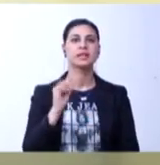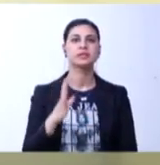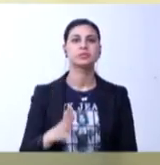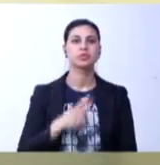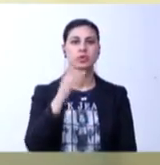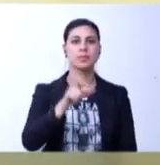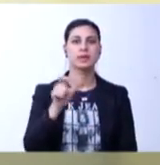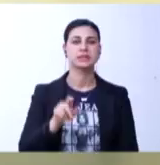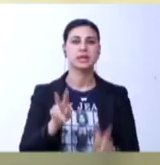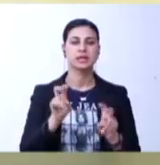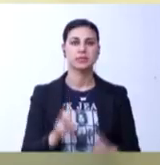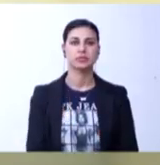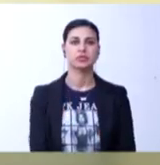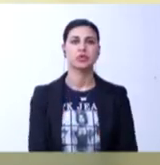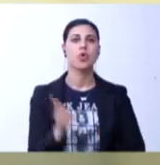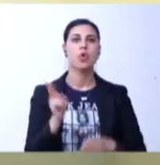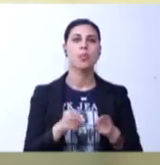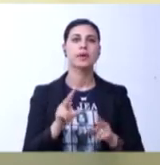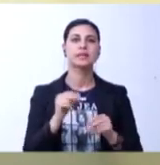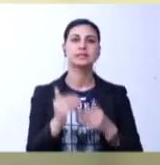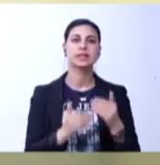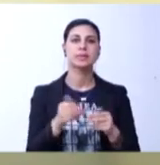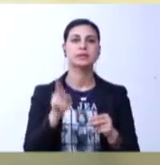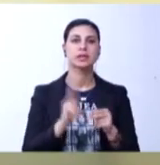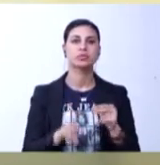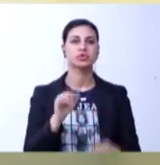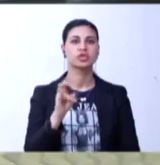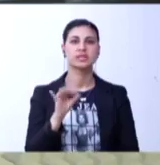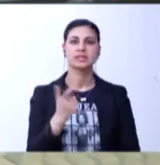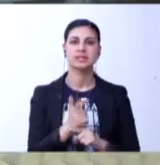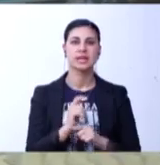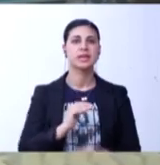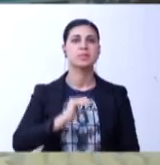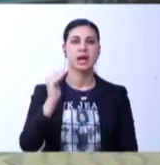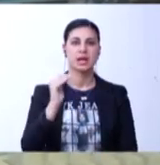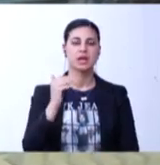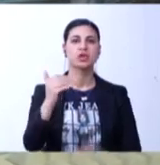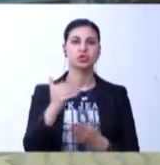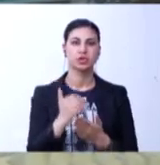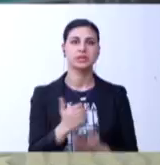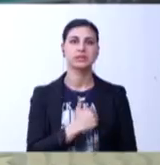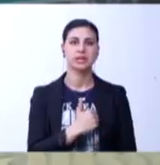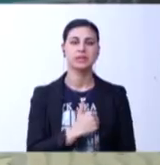მქონე პაციენტებში. ოპერაციის წარმატებით დასრულების შანსი ძალიან მაღალია. შედეგი საიმედო.